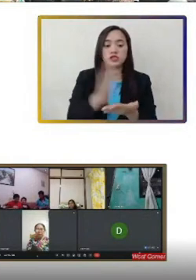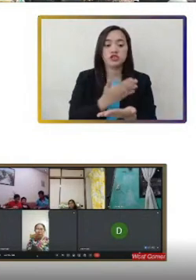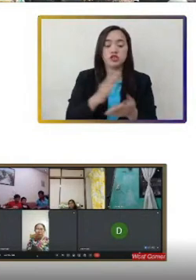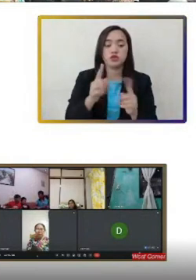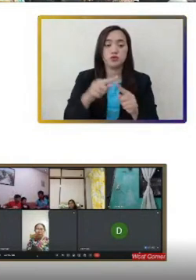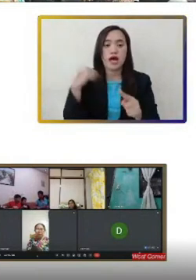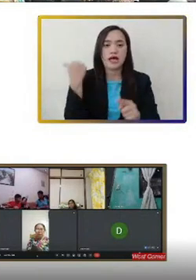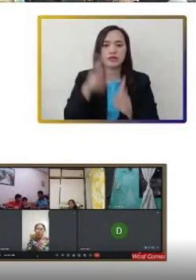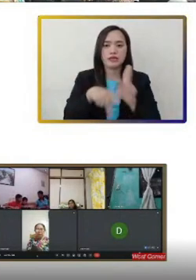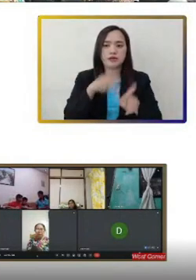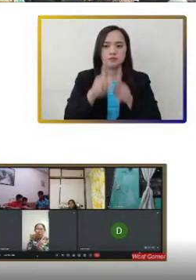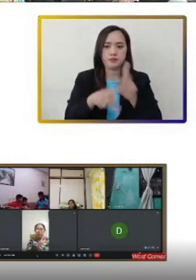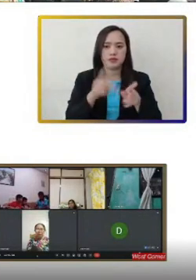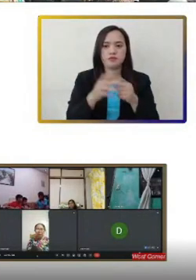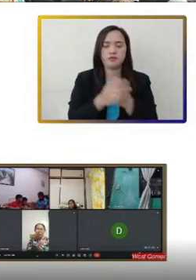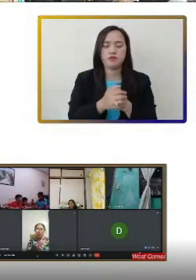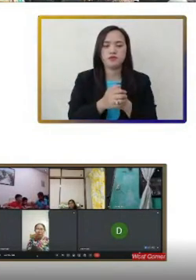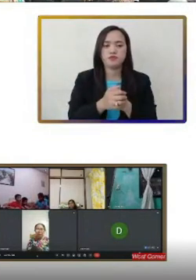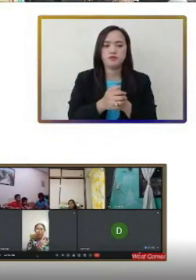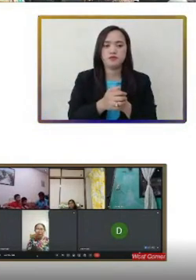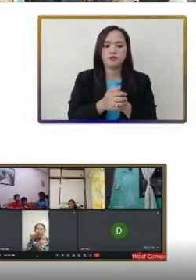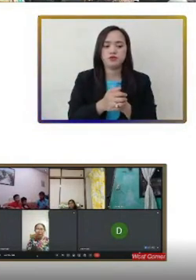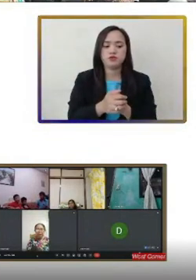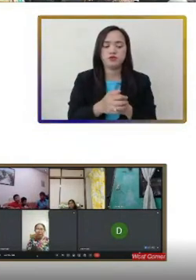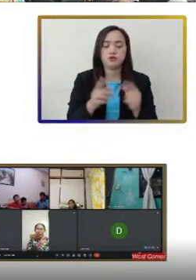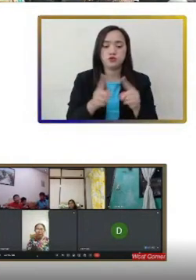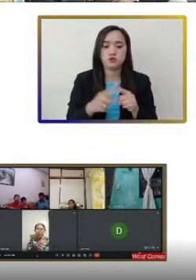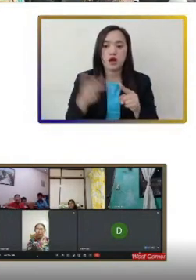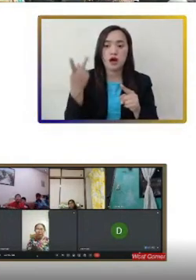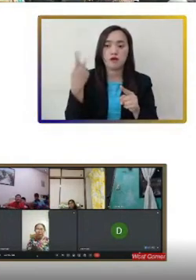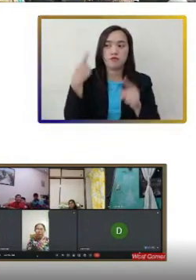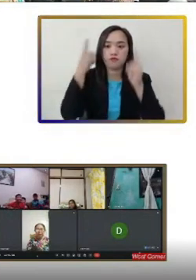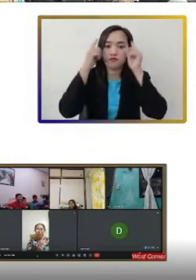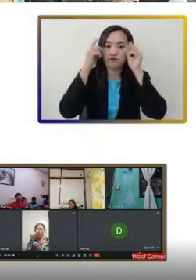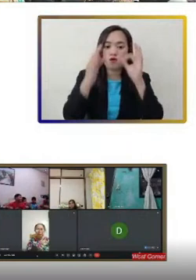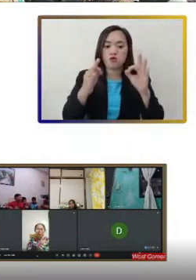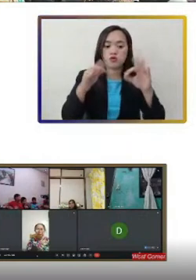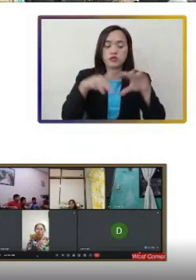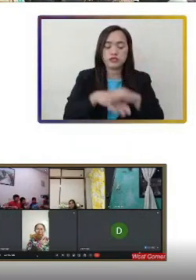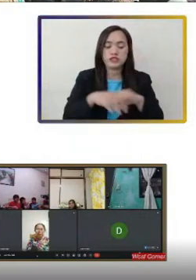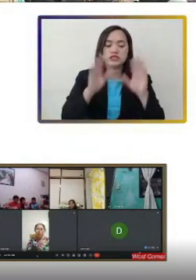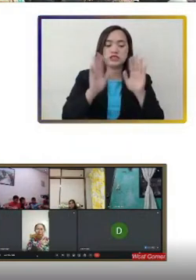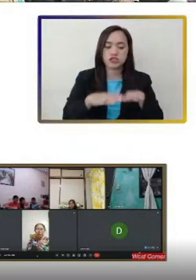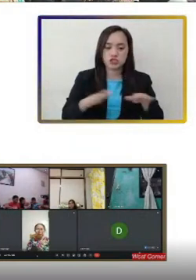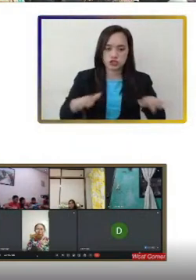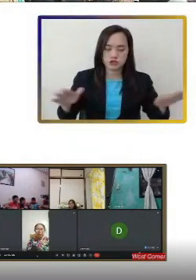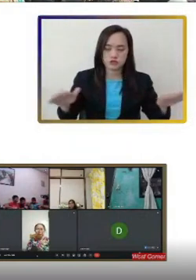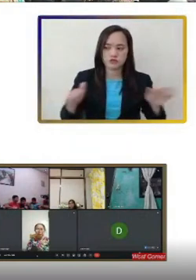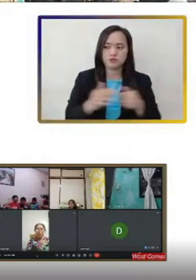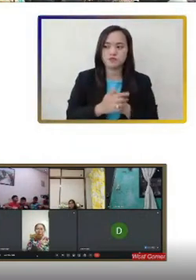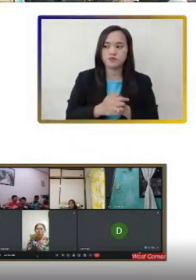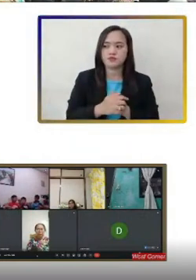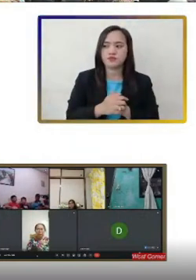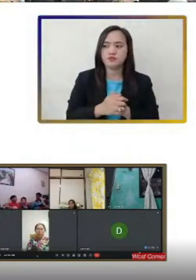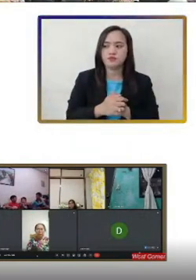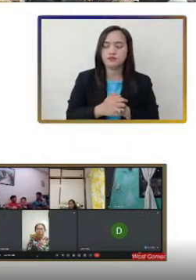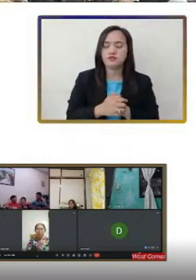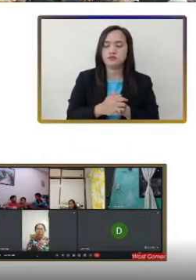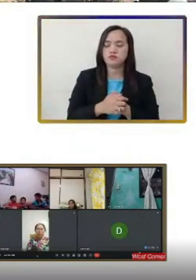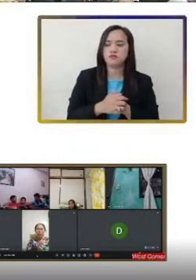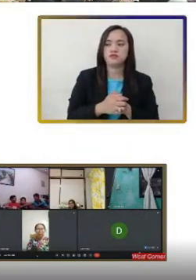mga seryosong simbahan. Hindi ho pwede yan sa mga simbahan na medyo yung pastor